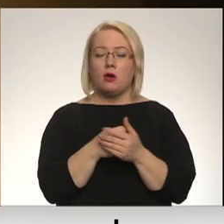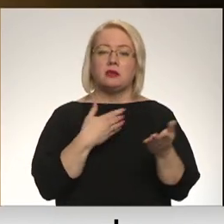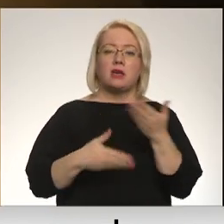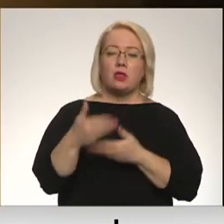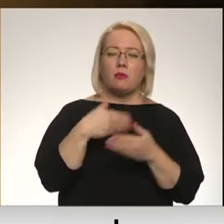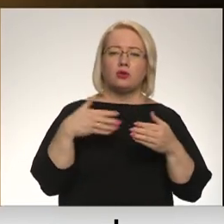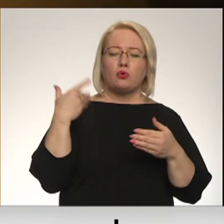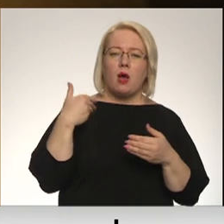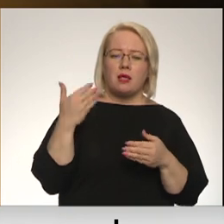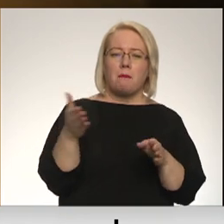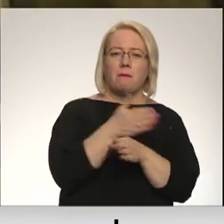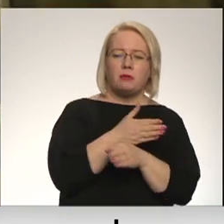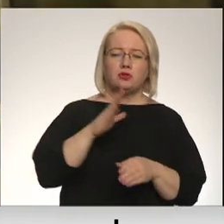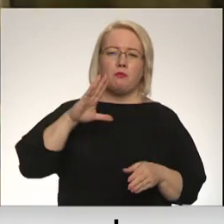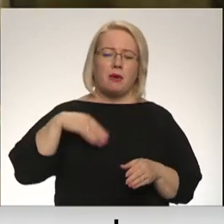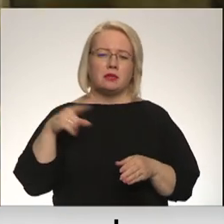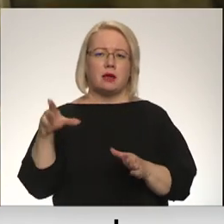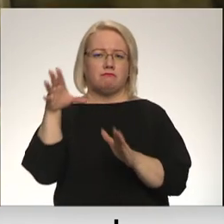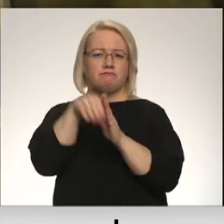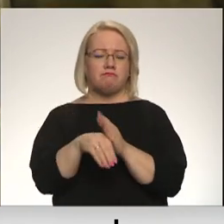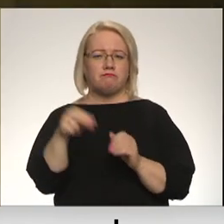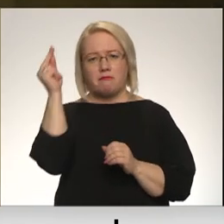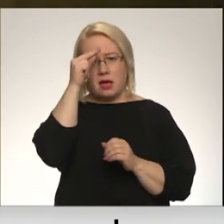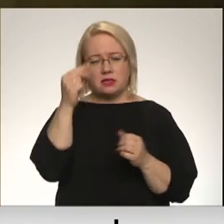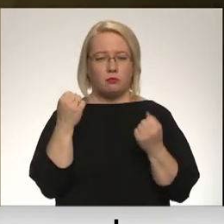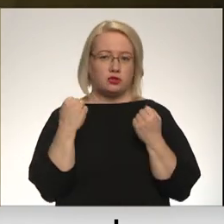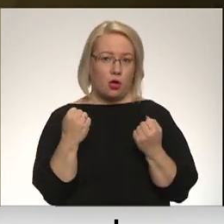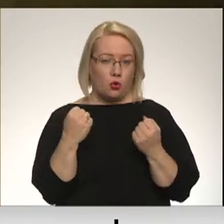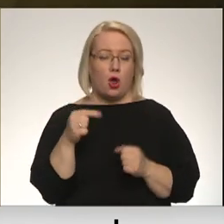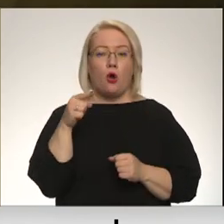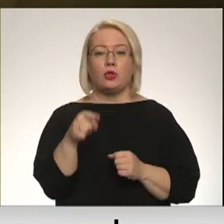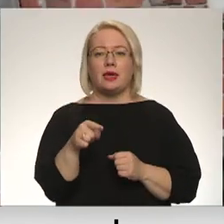kultūras norises tā organiski iekļaujas mācību saturā un